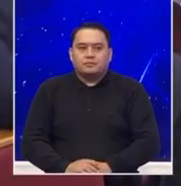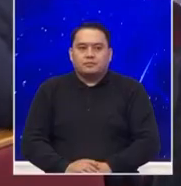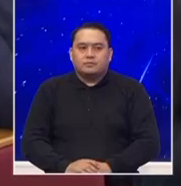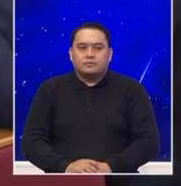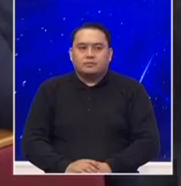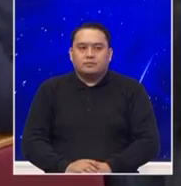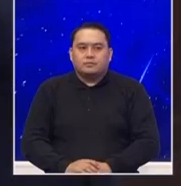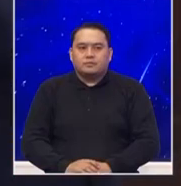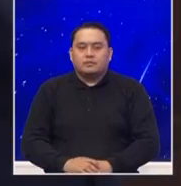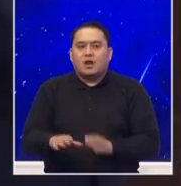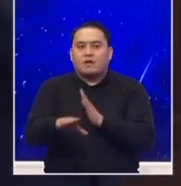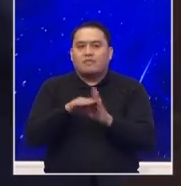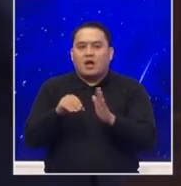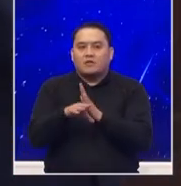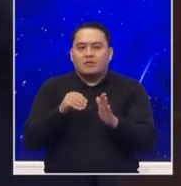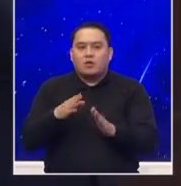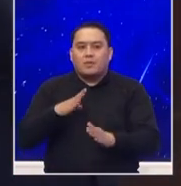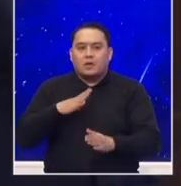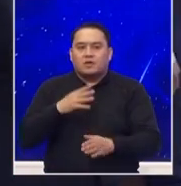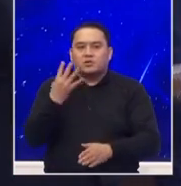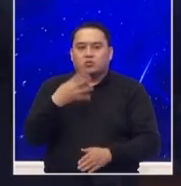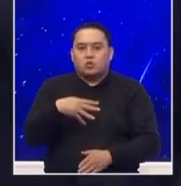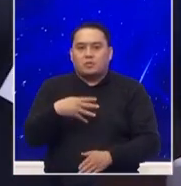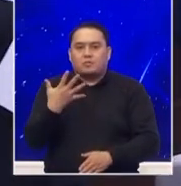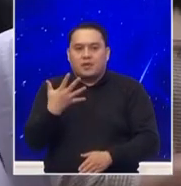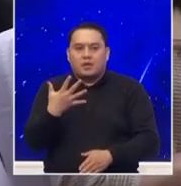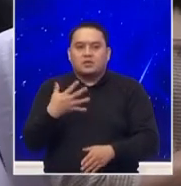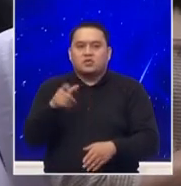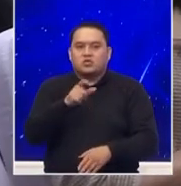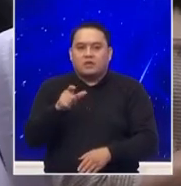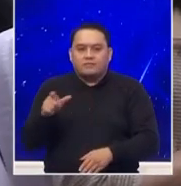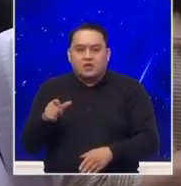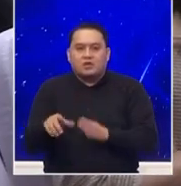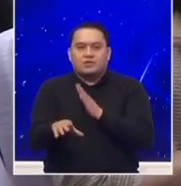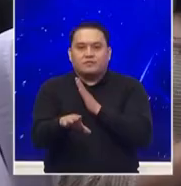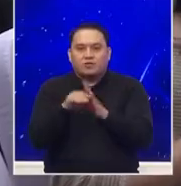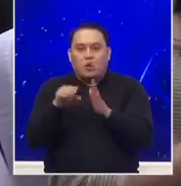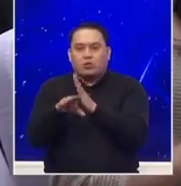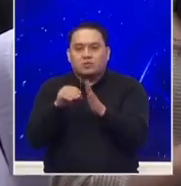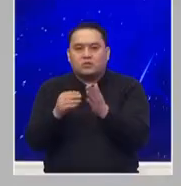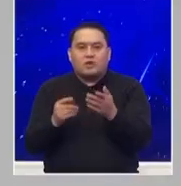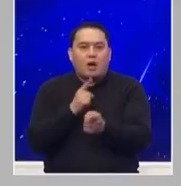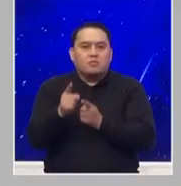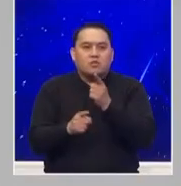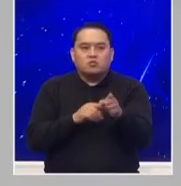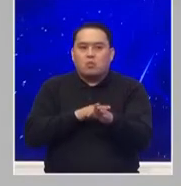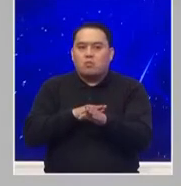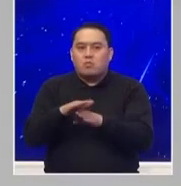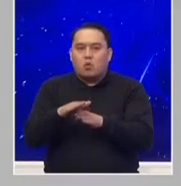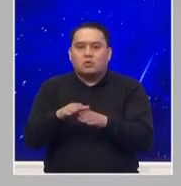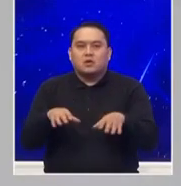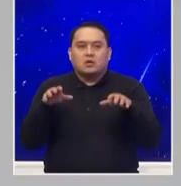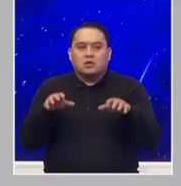Кворум состоялся. В сессии приняли участие 45 депутатов. Состав 7-го созыва обновился полностью. Сменился и секретарь